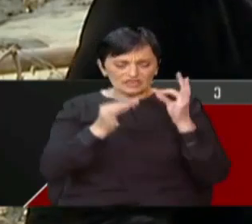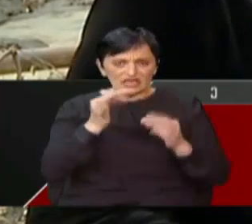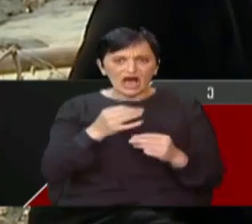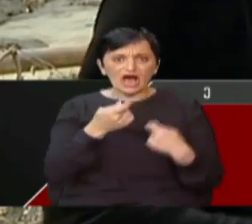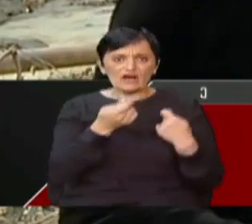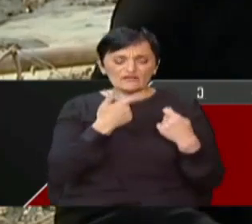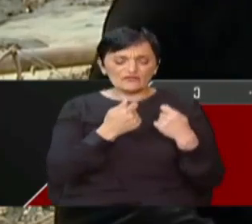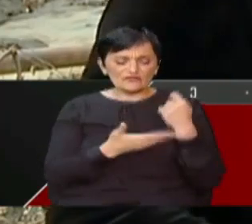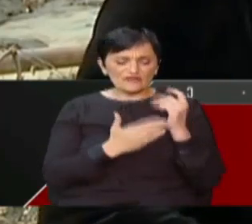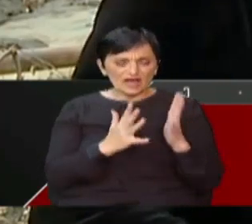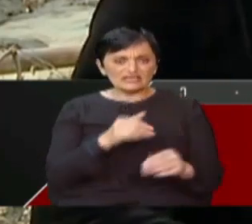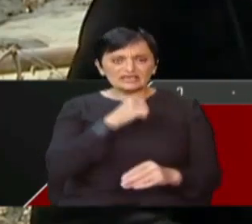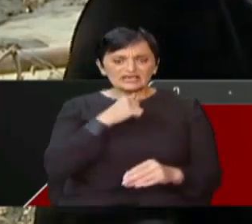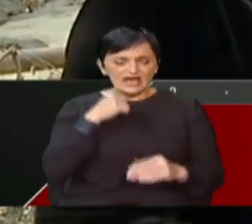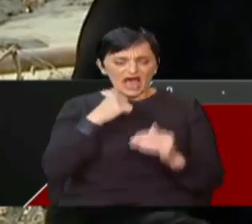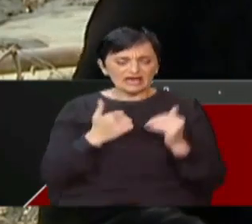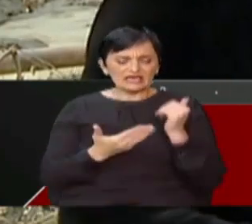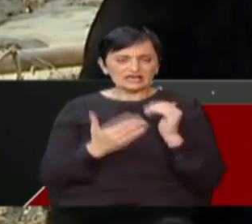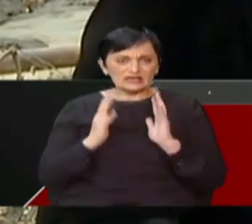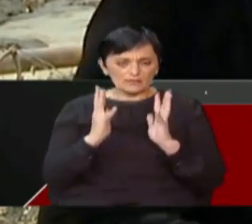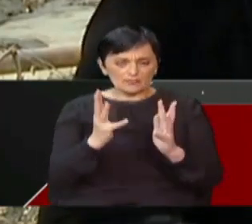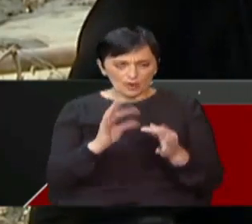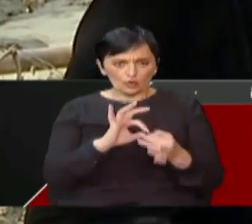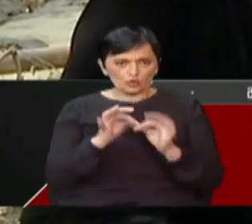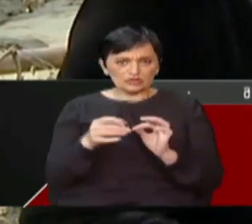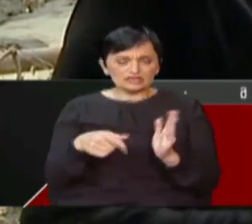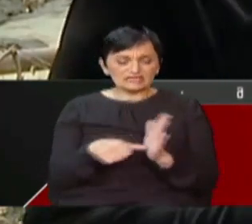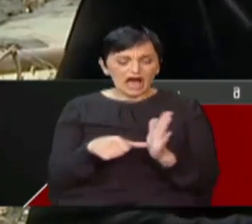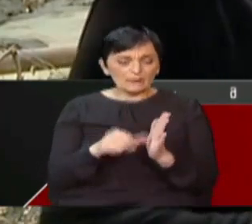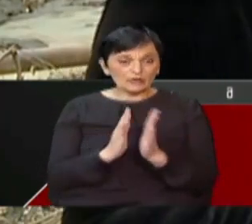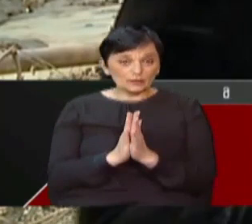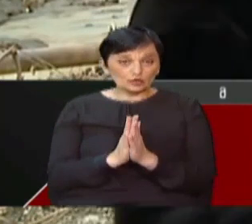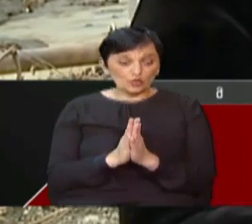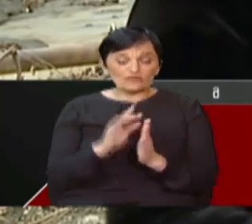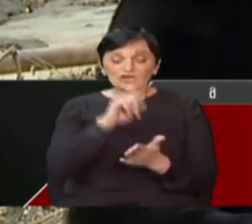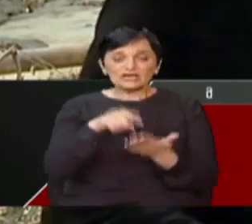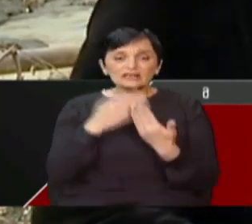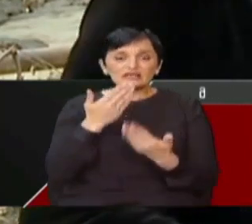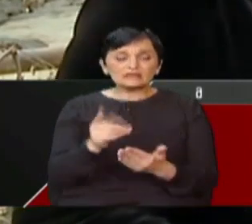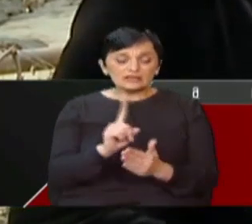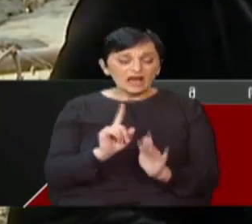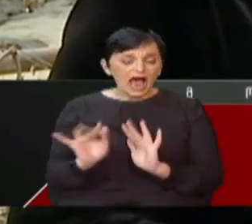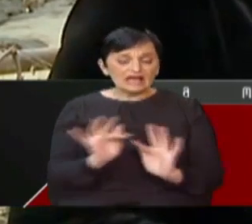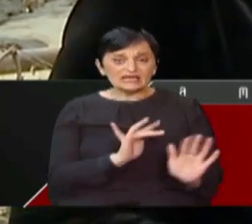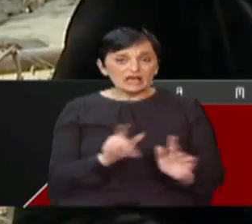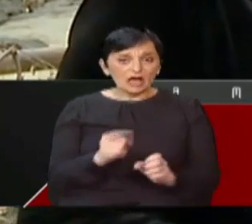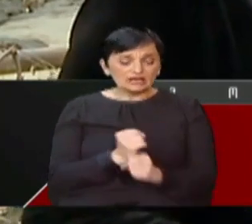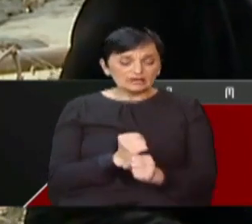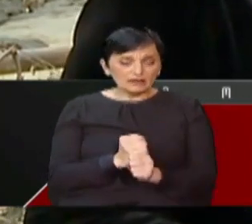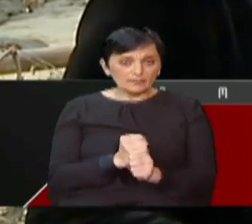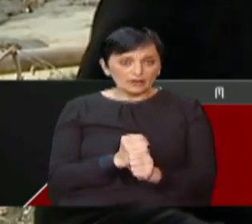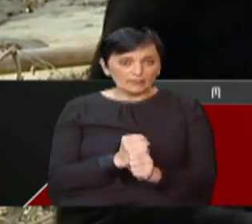ვენახები, ხეხილის ბაღები და ისინი ითხოვდნენ გარკვეულწილად დახმარებას. აქვე კითხავთ, რა რეაგირება მოახდინეთ ამასთან დაკავშირებით